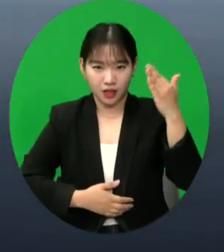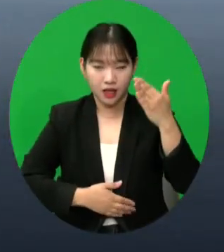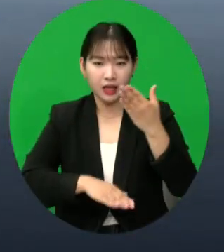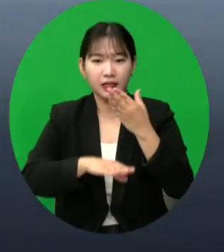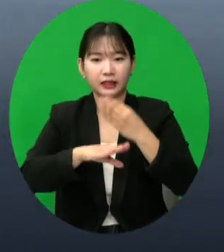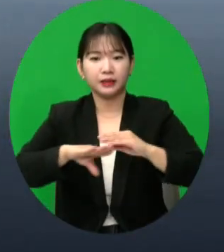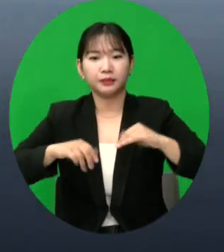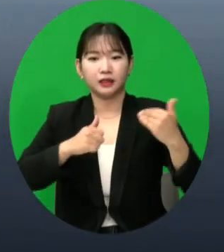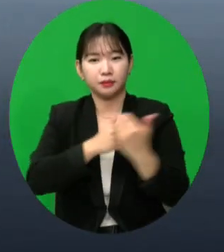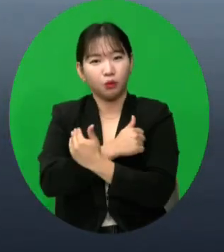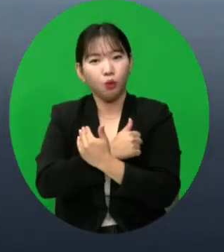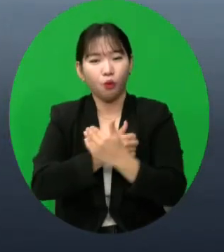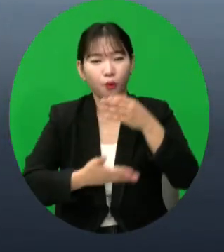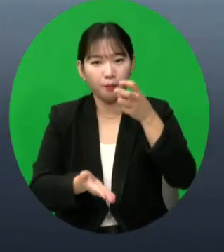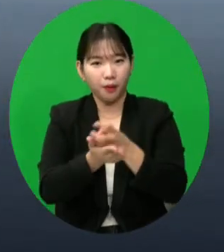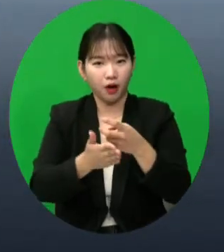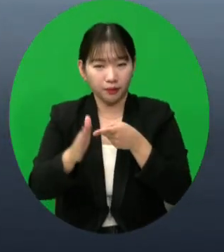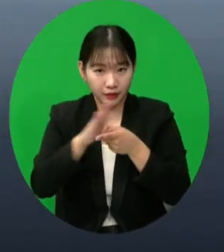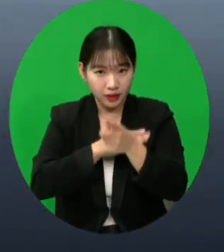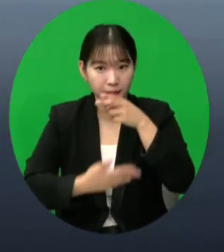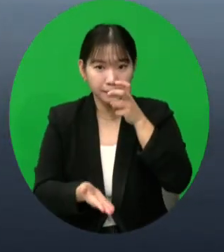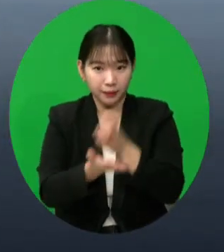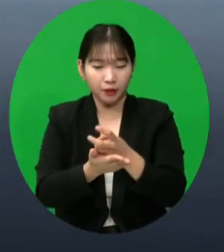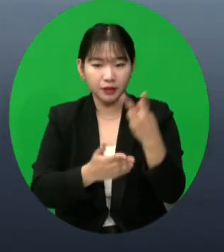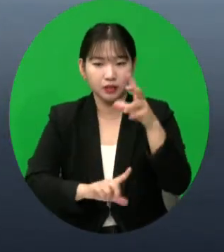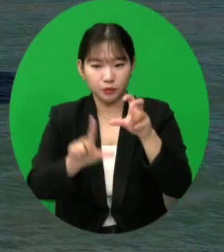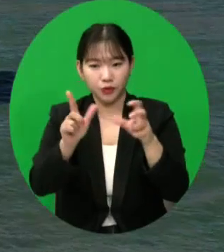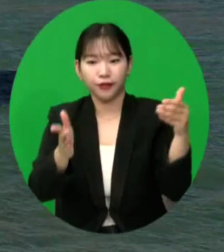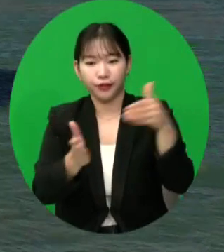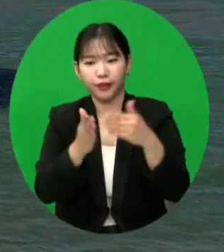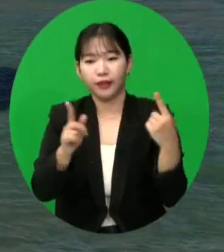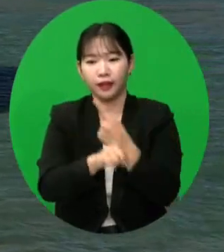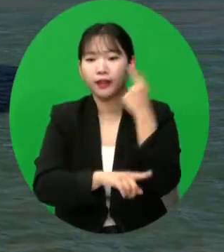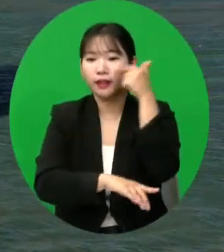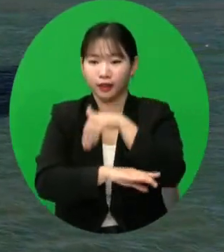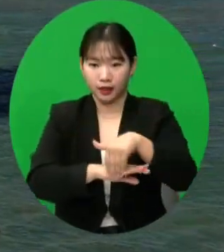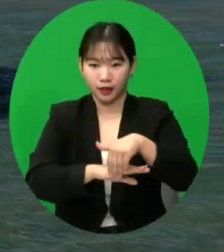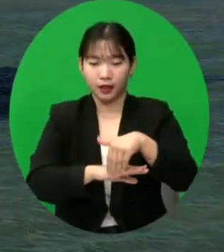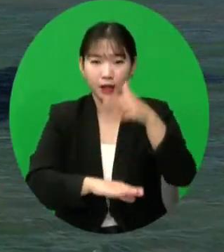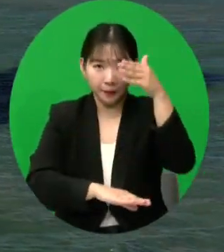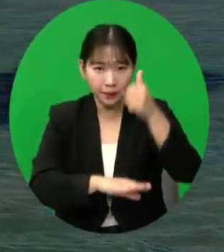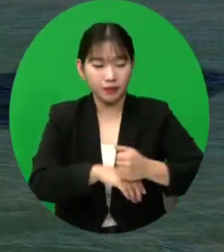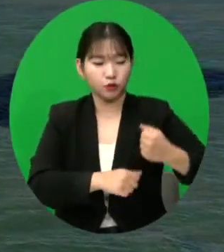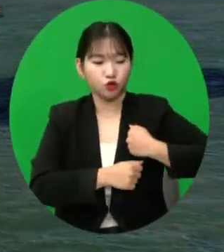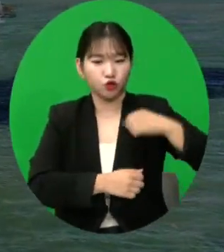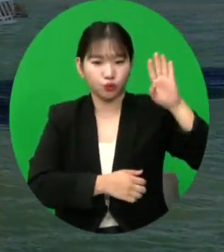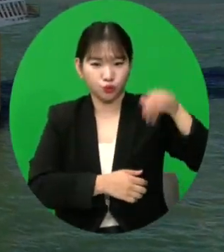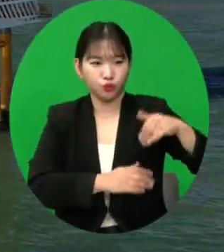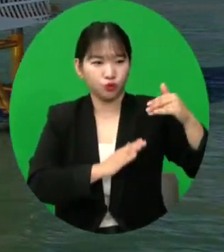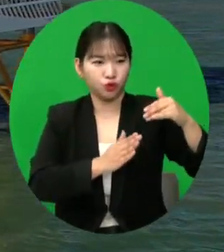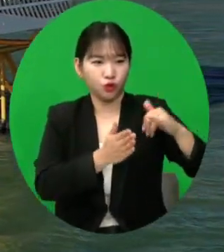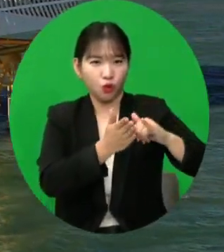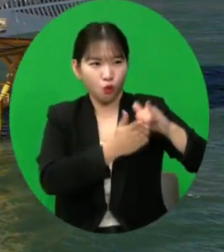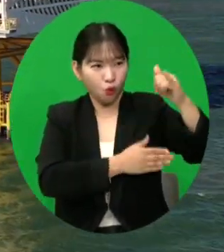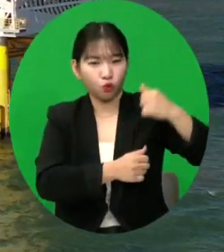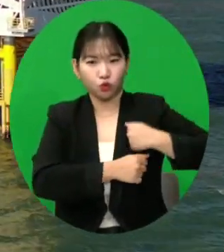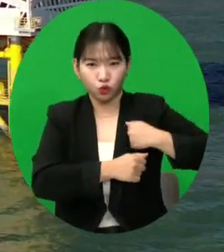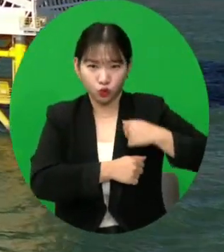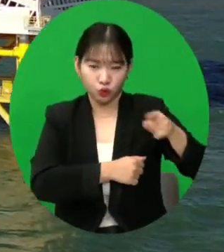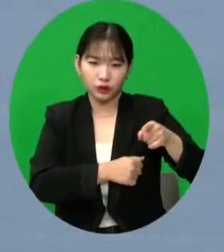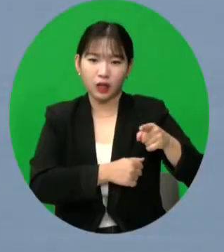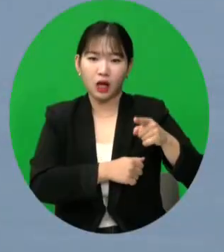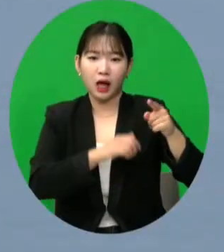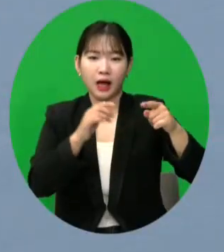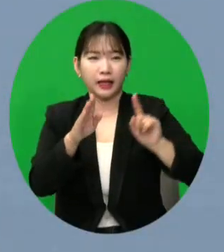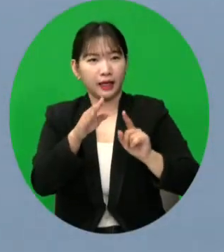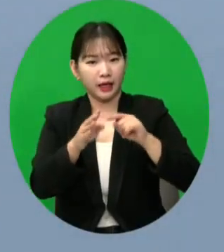습지보존법 시행령은 2025년까지 개정될 예정입니다. 마지막으로 국방부가 공군 규정을 내세워 풍력발전기